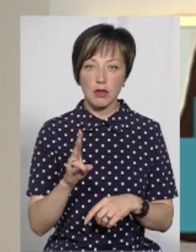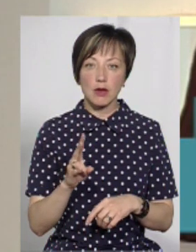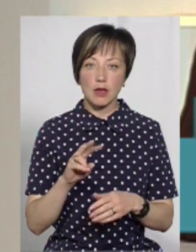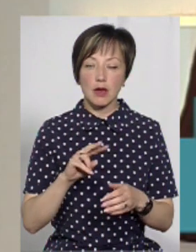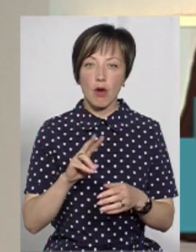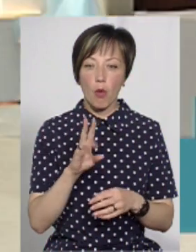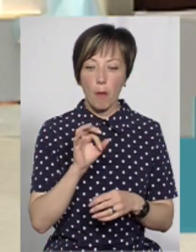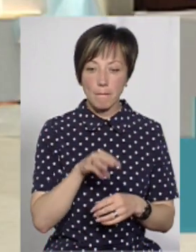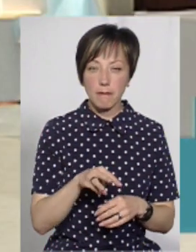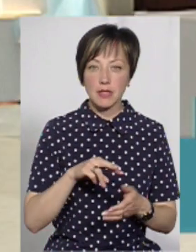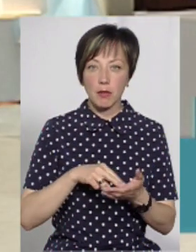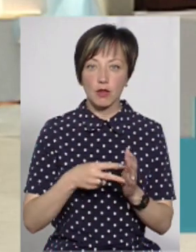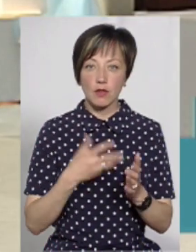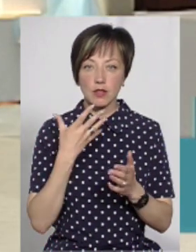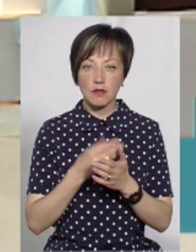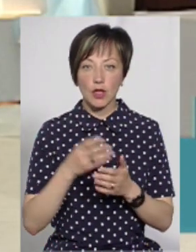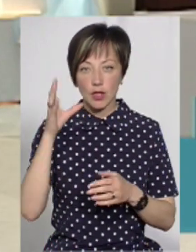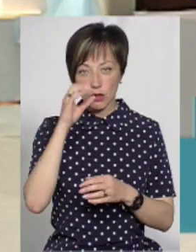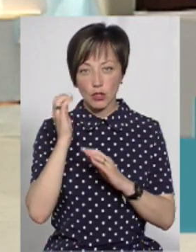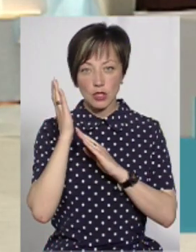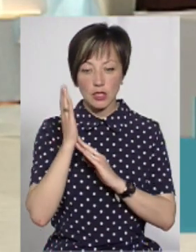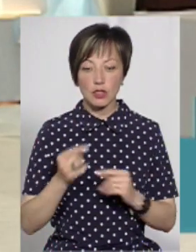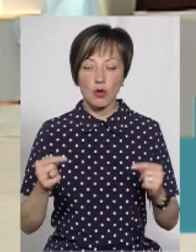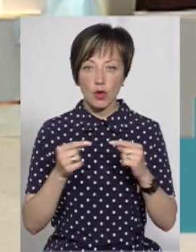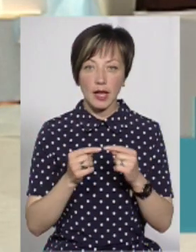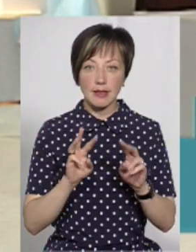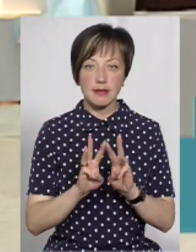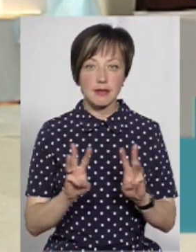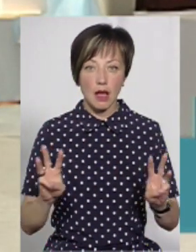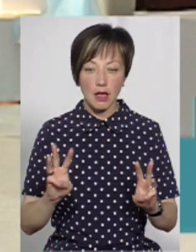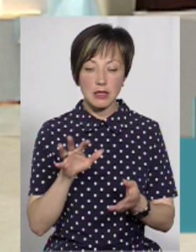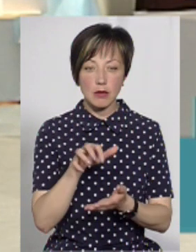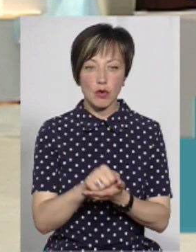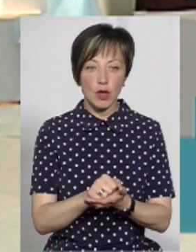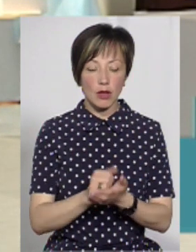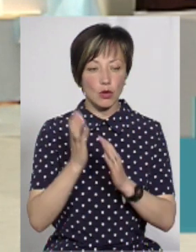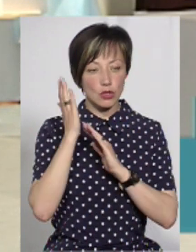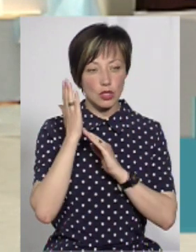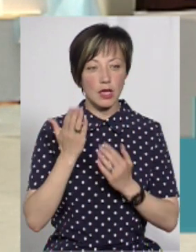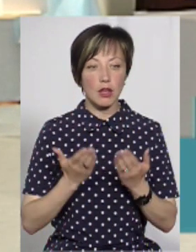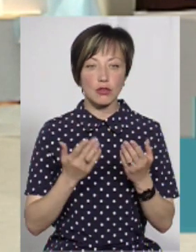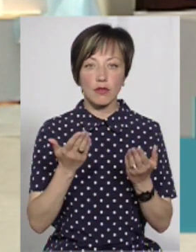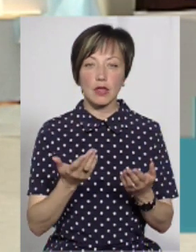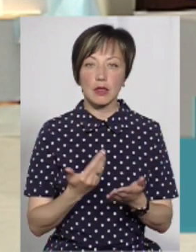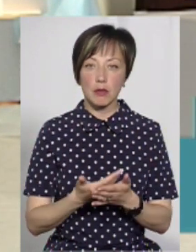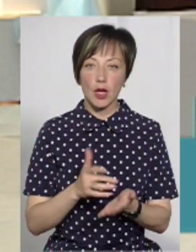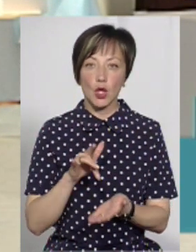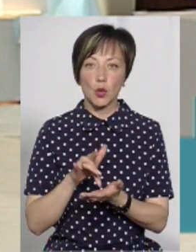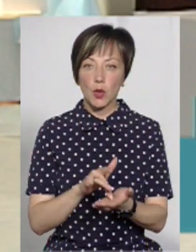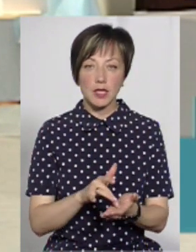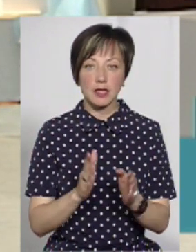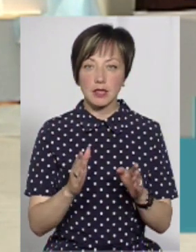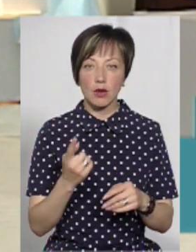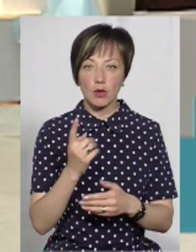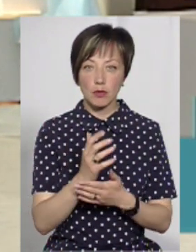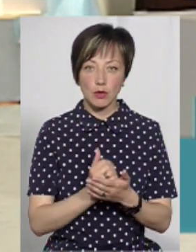ночліг? Ну, я не знаю, чи можна через якийсь конкретний сайт забронювати ночліг, але якщо ви, наприклад, турист, то ви не